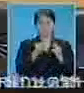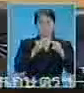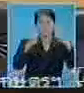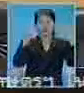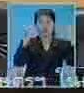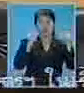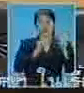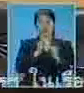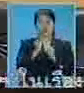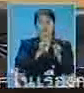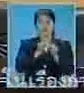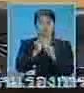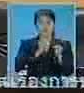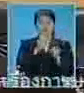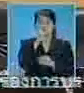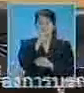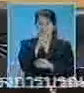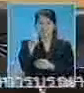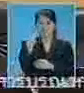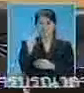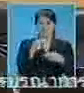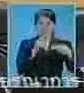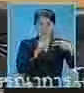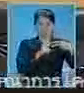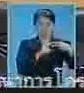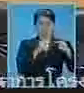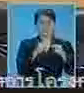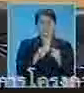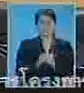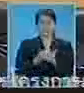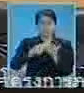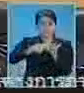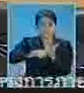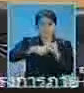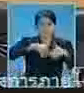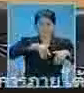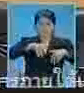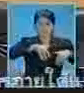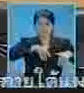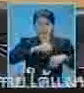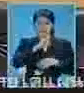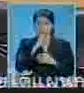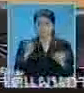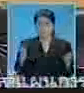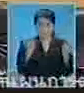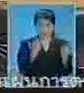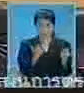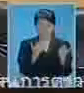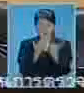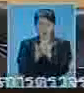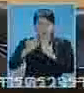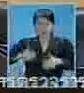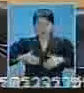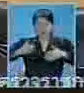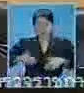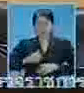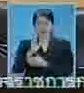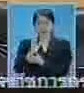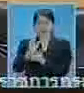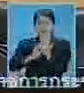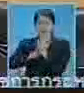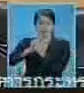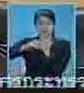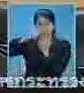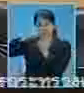านนี้ท่านได้บอกว่าระดับหนี้สาธารณะเมื่อเทียบกับรายได้ของประเทศโดยรวมคือ GDP นั้น